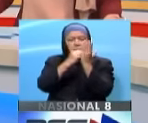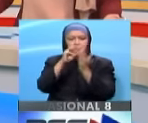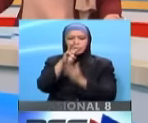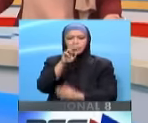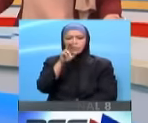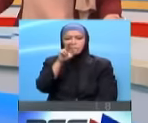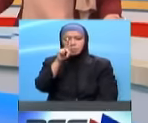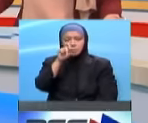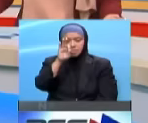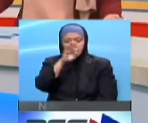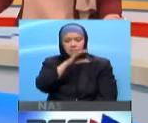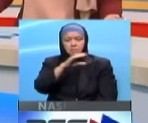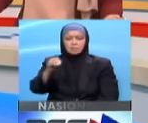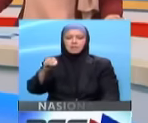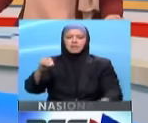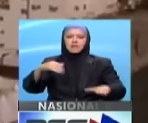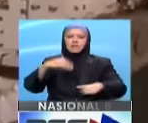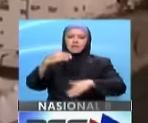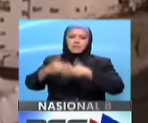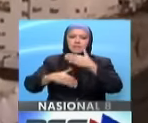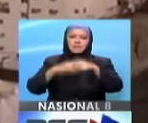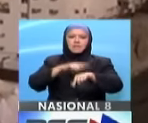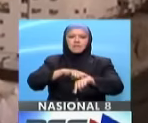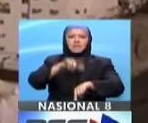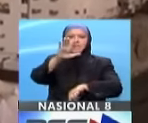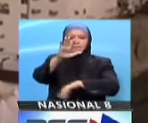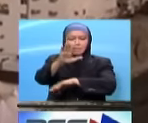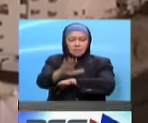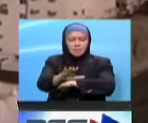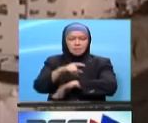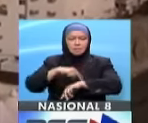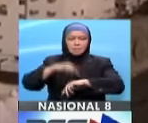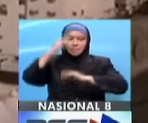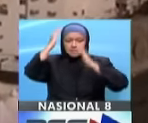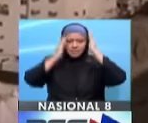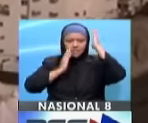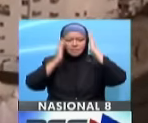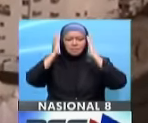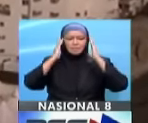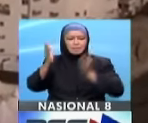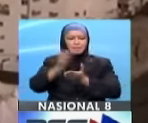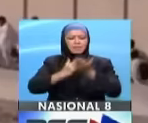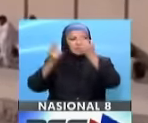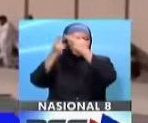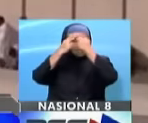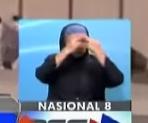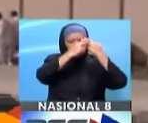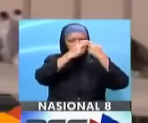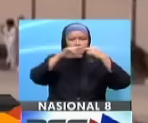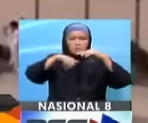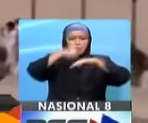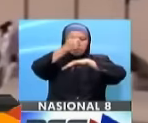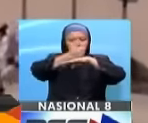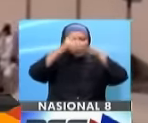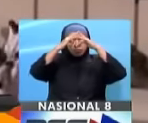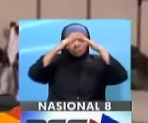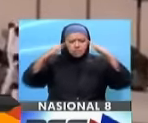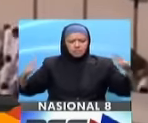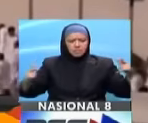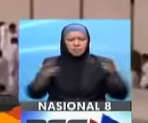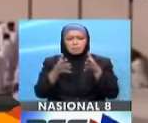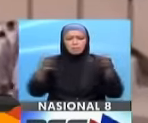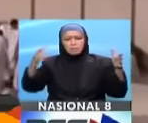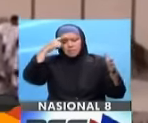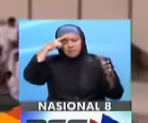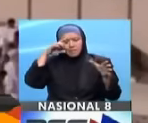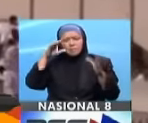Malaysia. Sejak 2 hari lalu, pihak berkuasa Arab Saudi menyediakan kemah-kemah besar untuk kemudahan kira-kira 2.6 juta